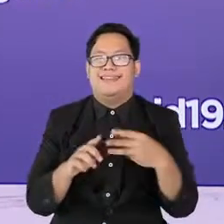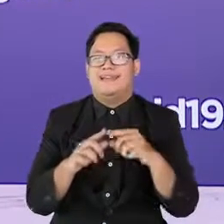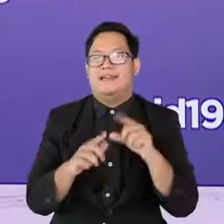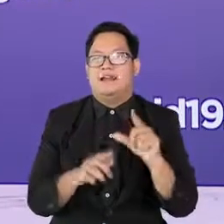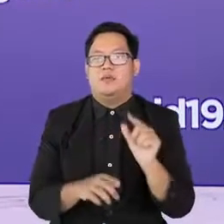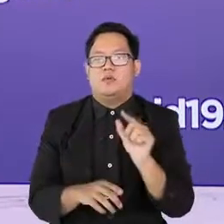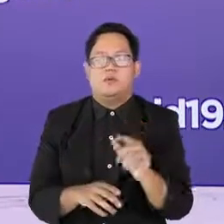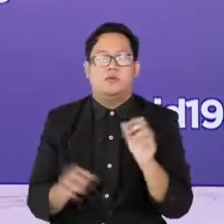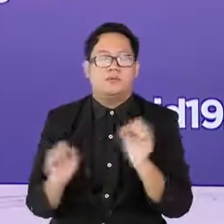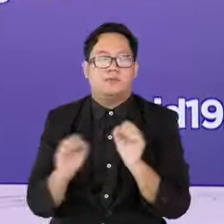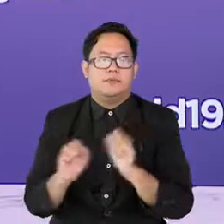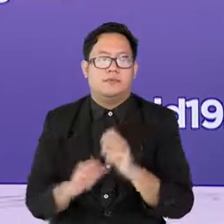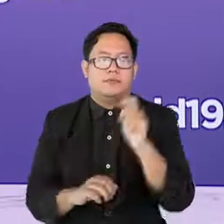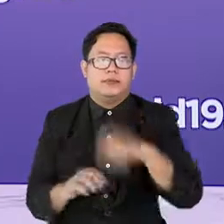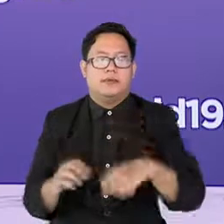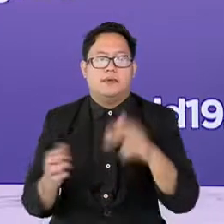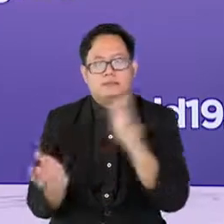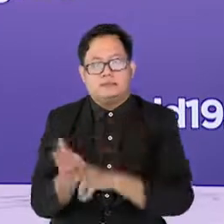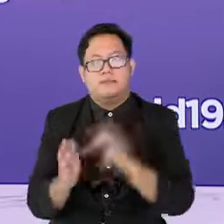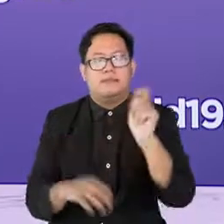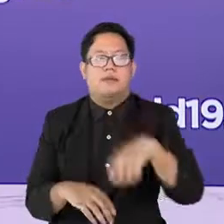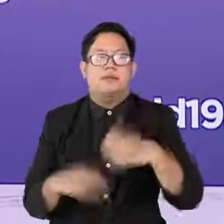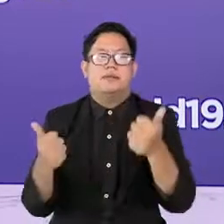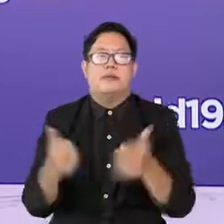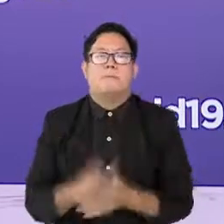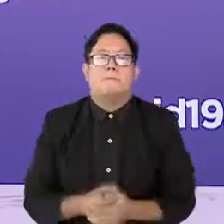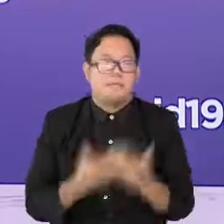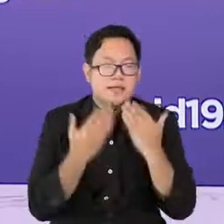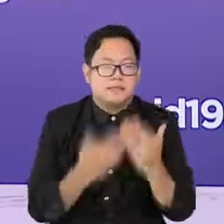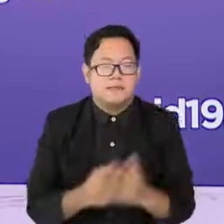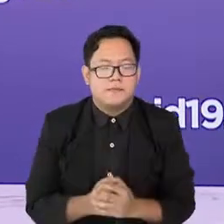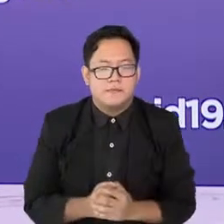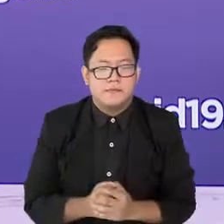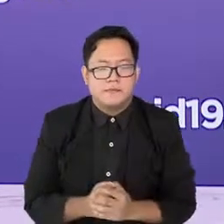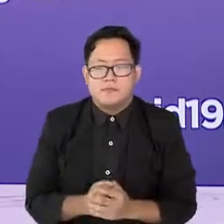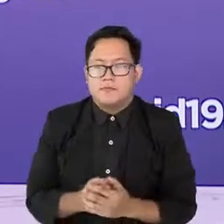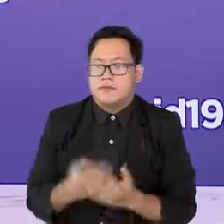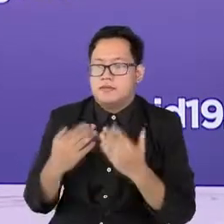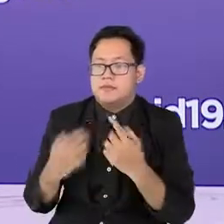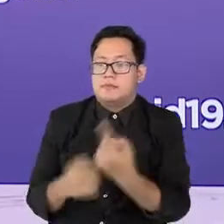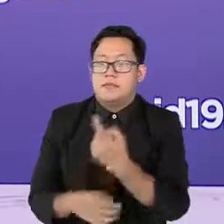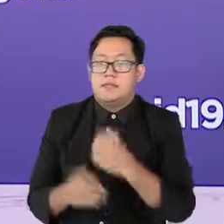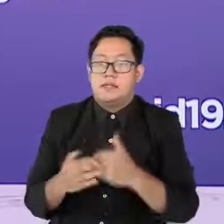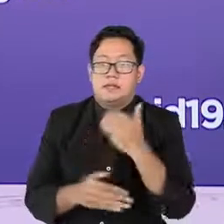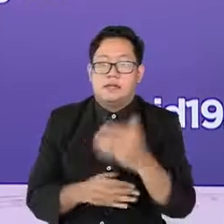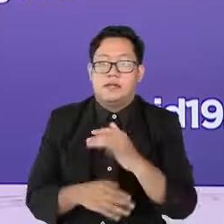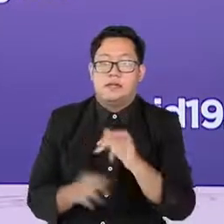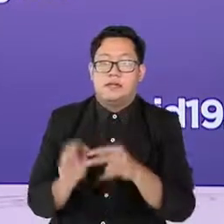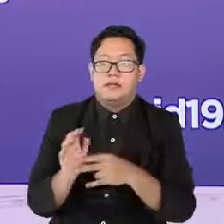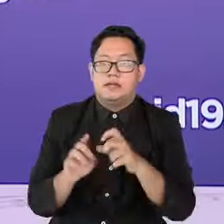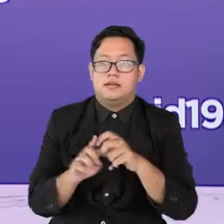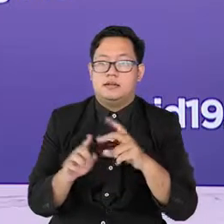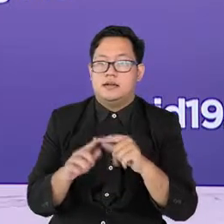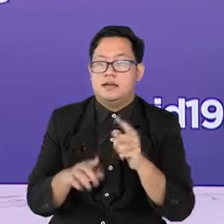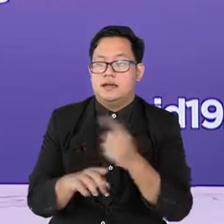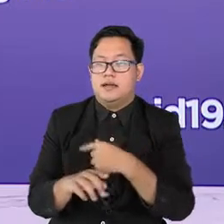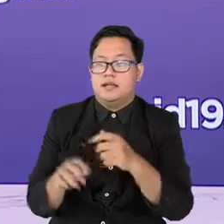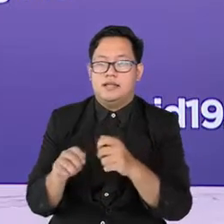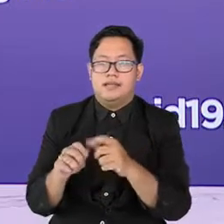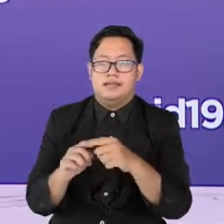diterapkan terima kasih terima kasih proses pertanian selanjutnya dari indrawijaya korantempo